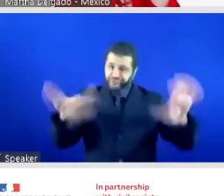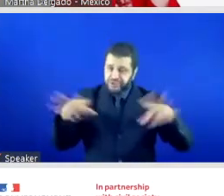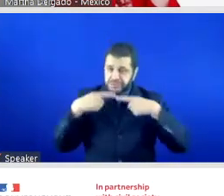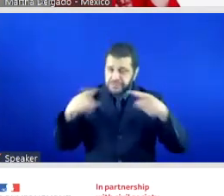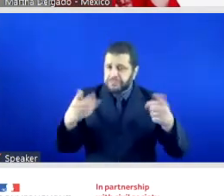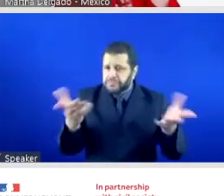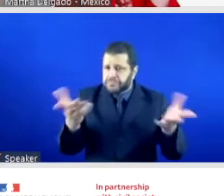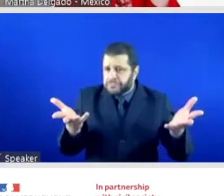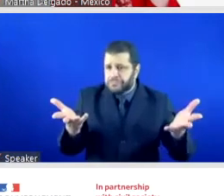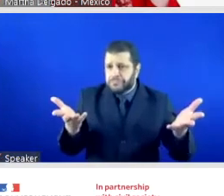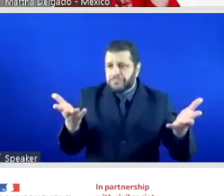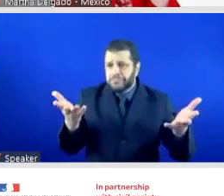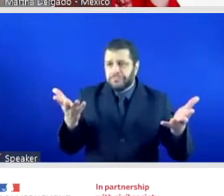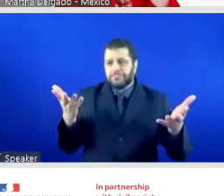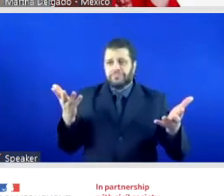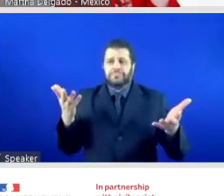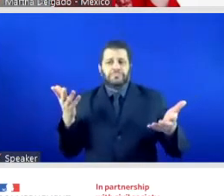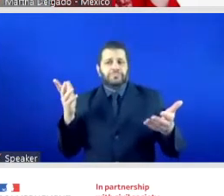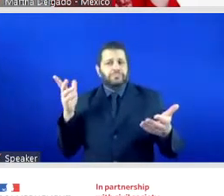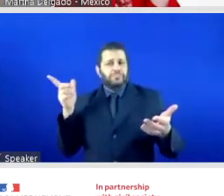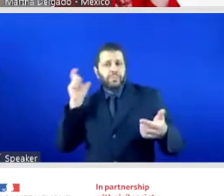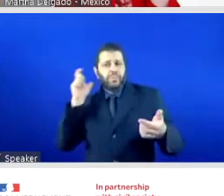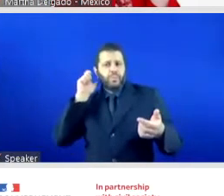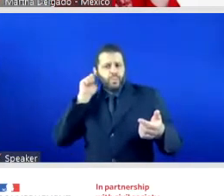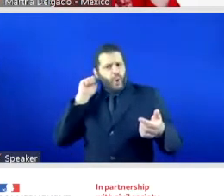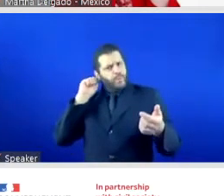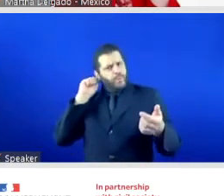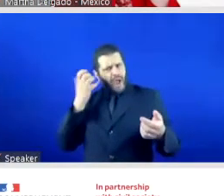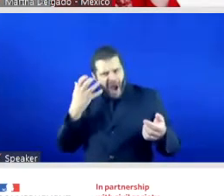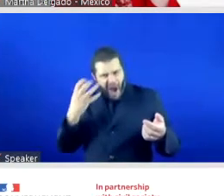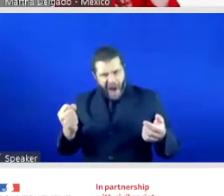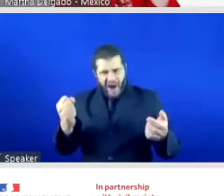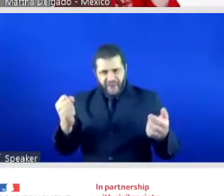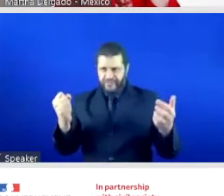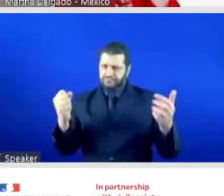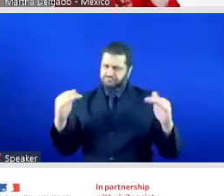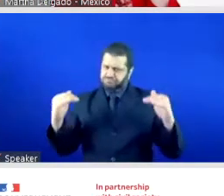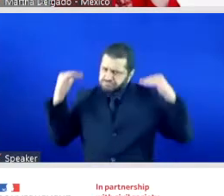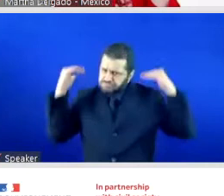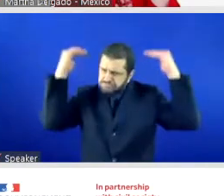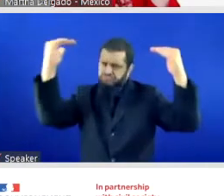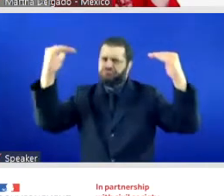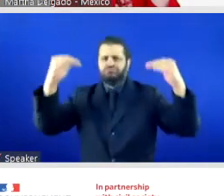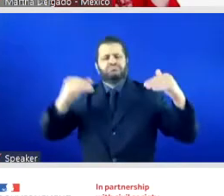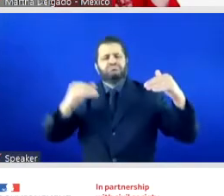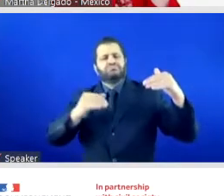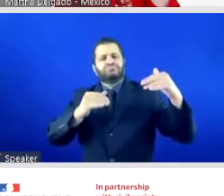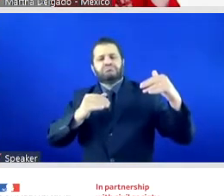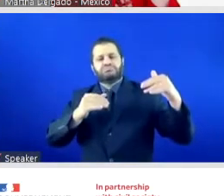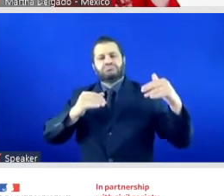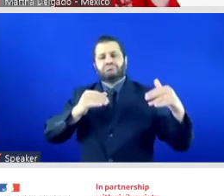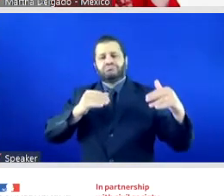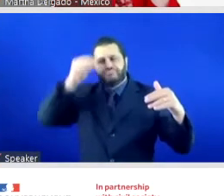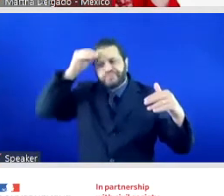et on pourra se soutenir pour que nous puissions avoir nos voix écoutées dans les prises de décision. Et c'est comme ça qu'on